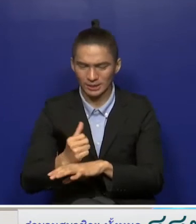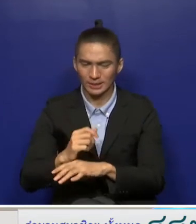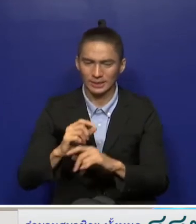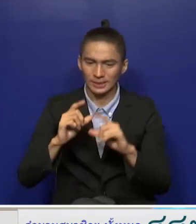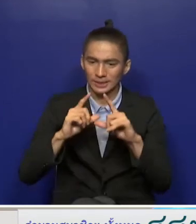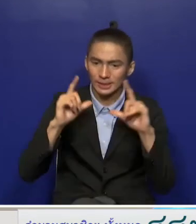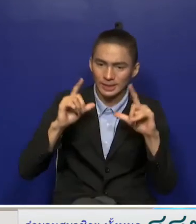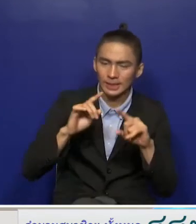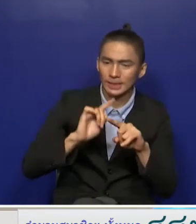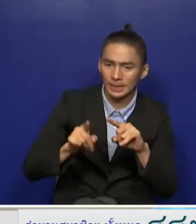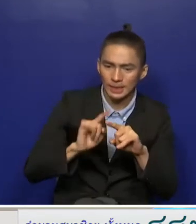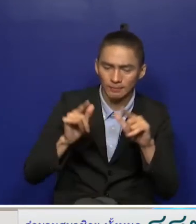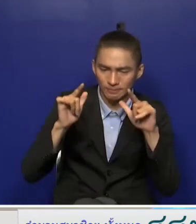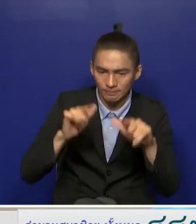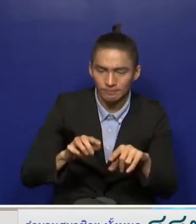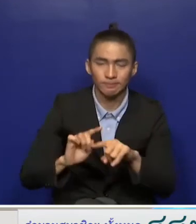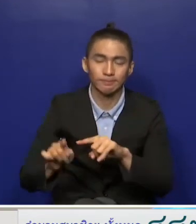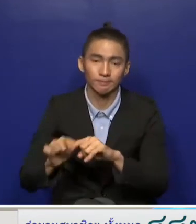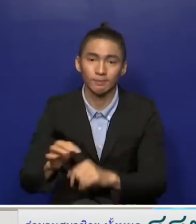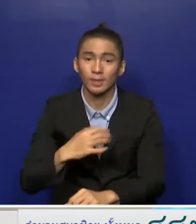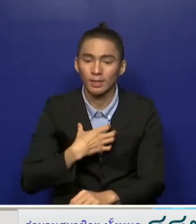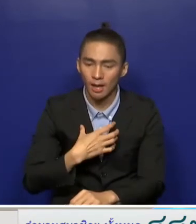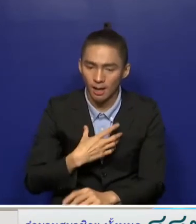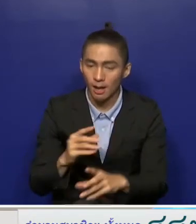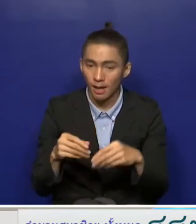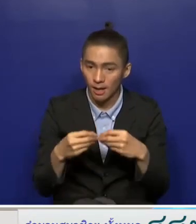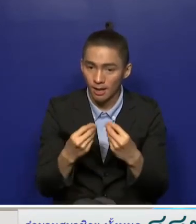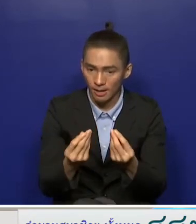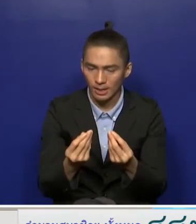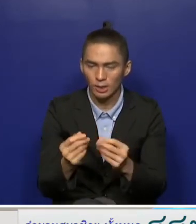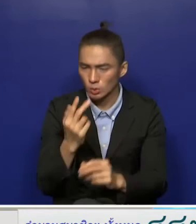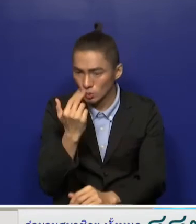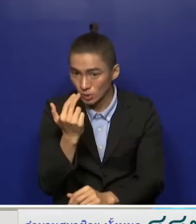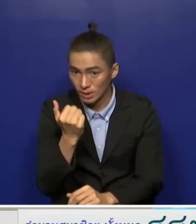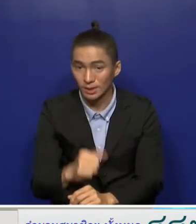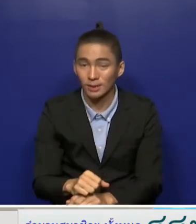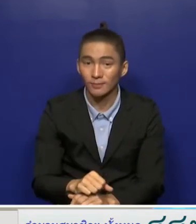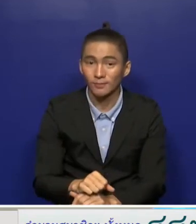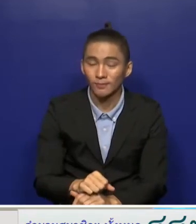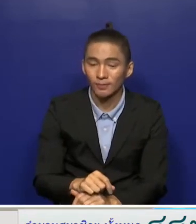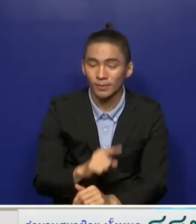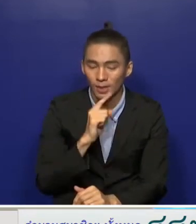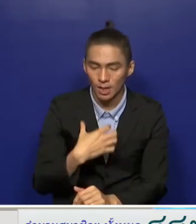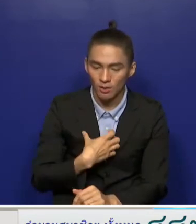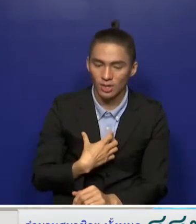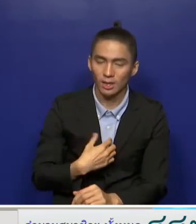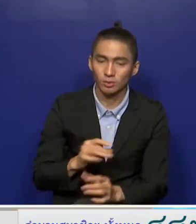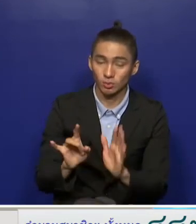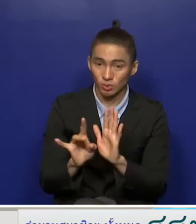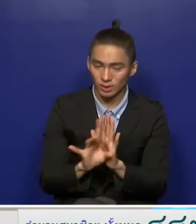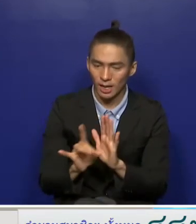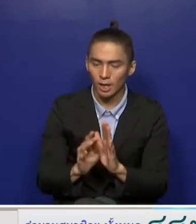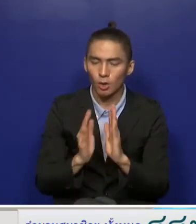ของผู้ที่ถอนถอนนั้สุดท้ายก็ตขอคบคุณผู้เจ้าของted superiorityาน